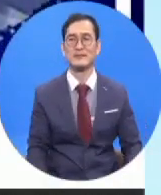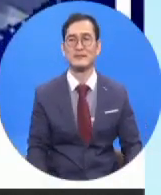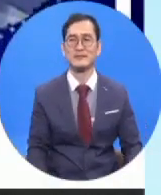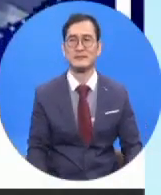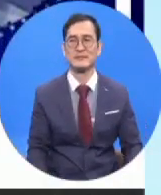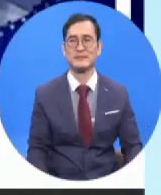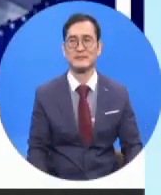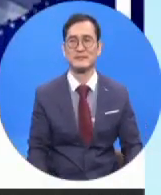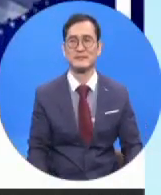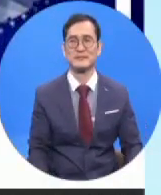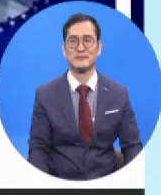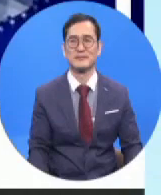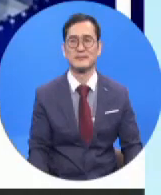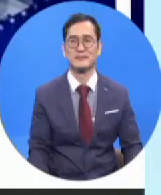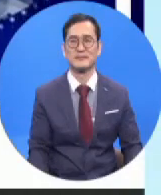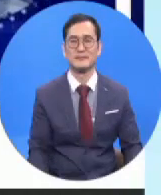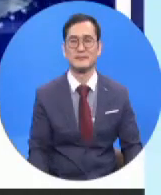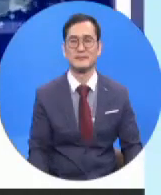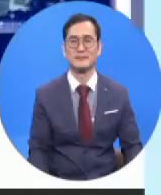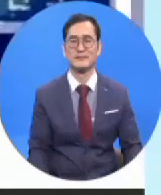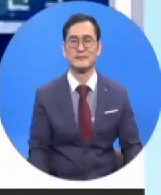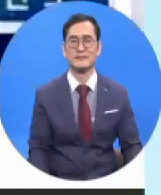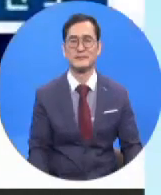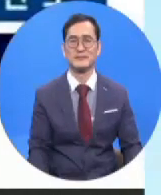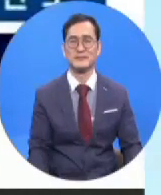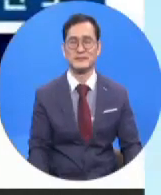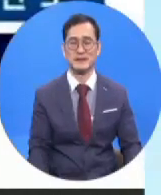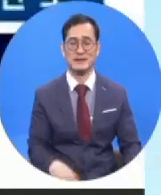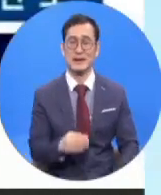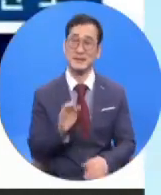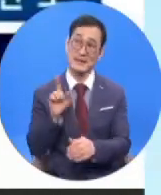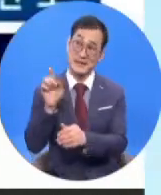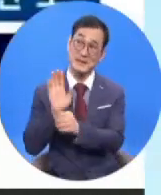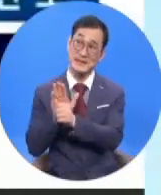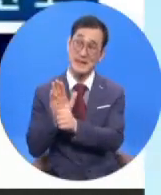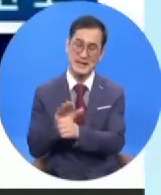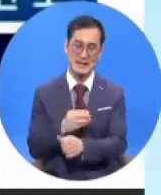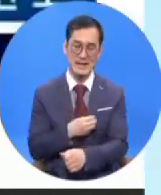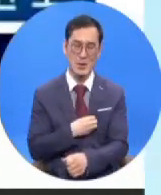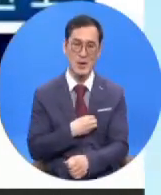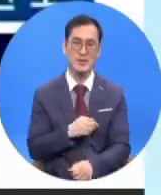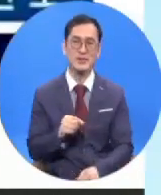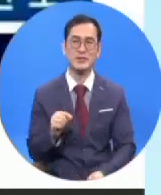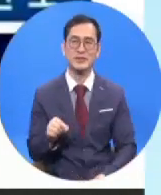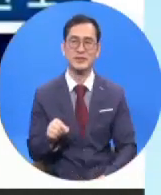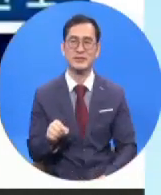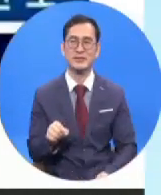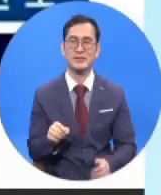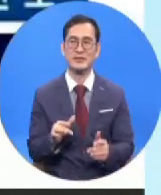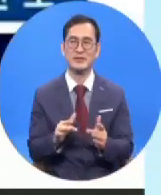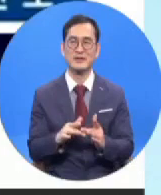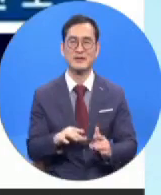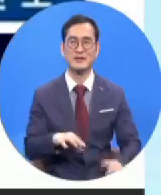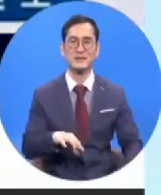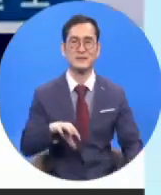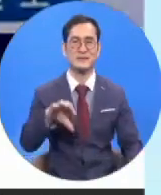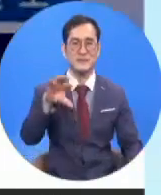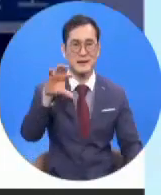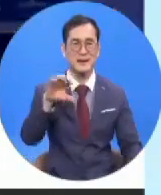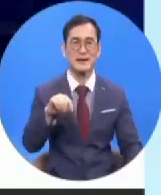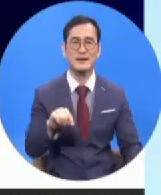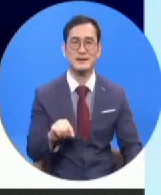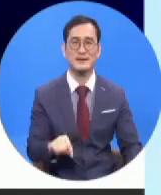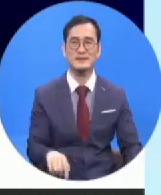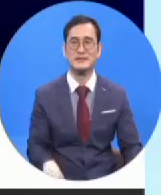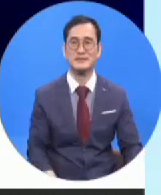아니고 네. 이낙연 후보를 지지하는 평당원이라는 네. 표현을 바꾸고요. 그럼에도 불구하고 이낙연 후보에게는